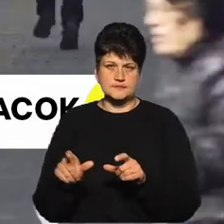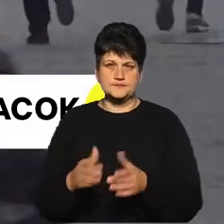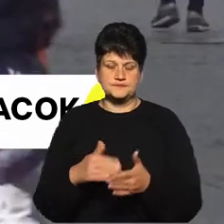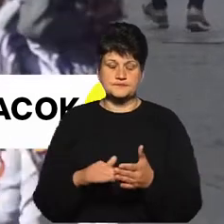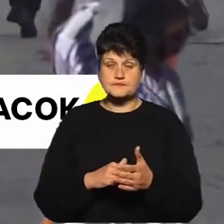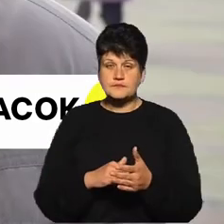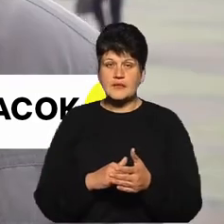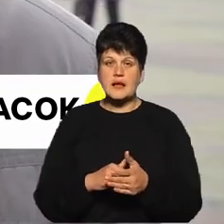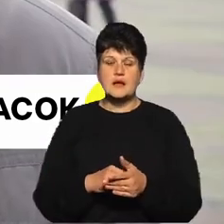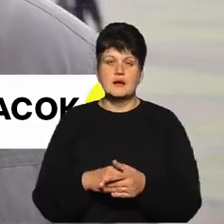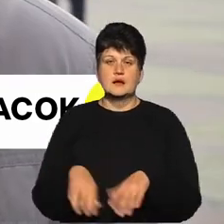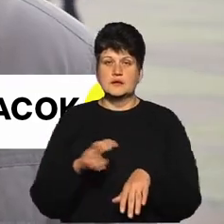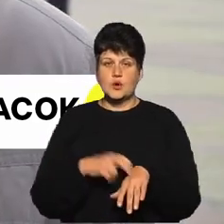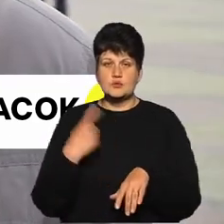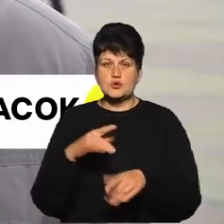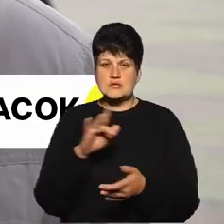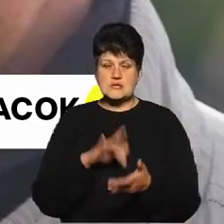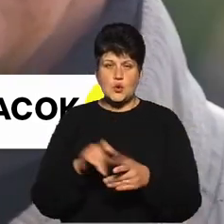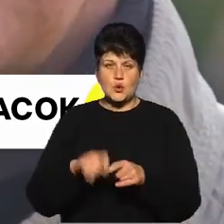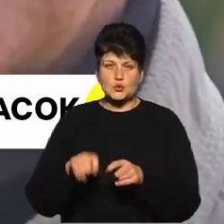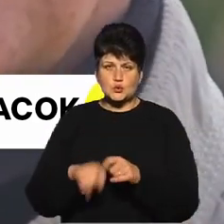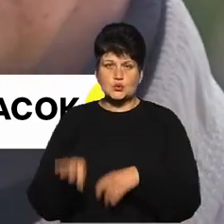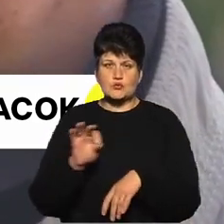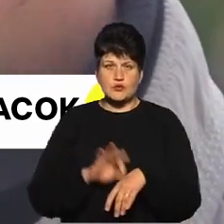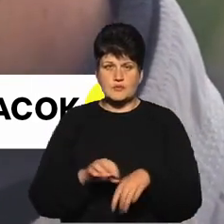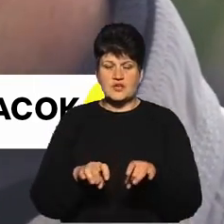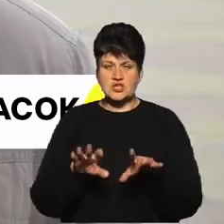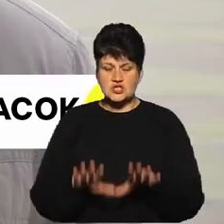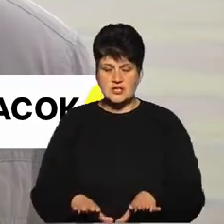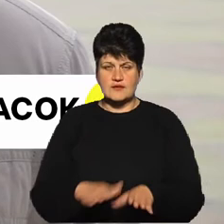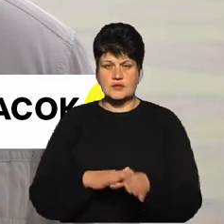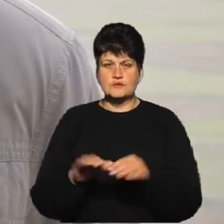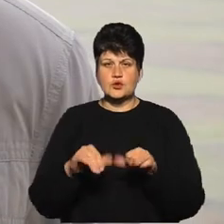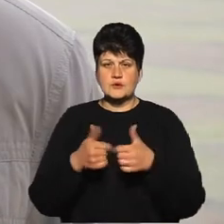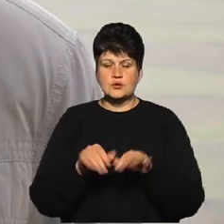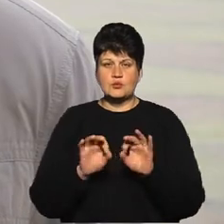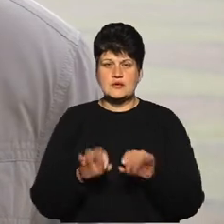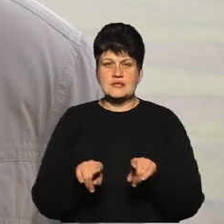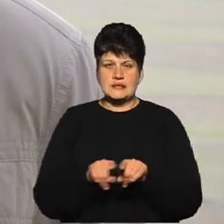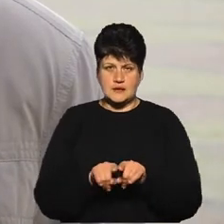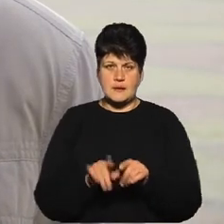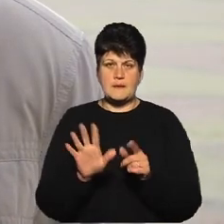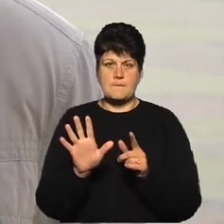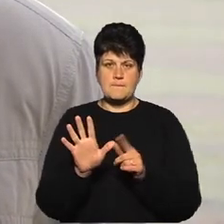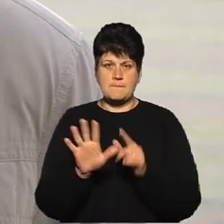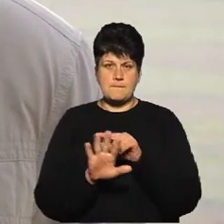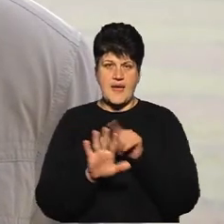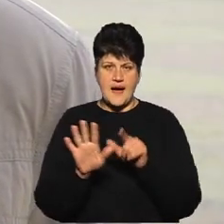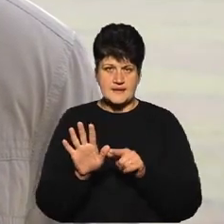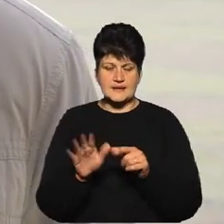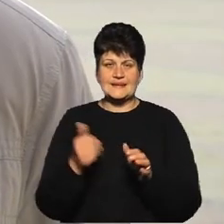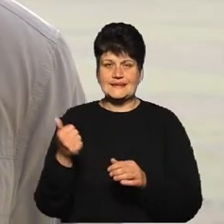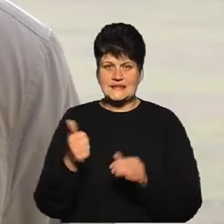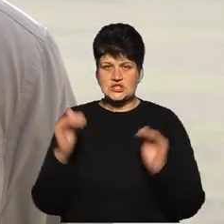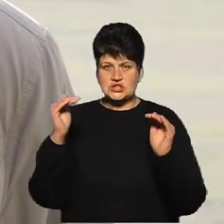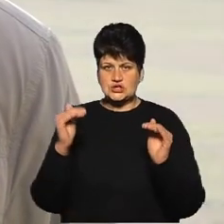Епідеміолог обласного центру контролю хвороб Володимир Паничев рішення виконкому коментує так. П'ятий тиждень поспіль